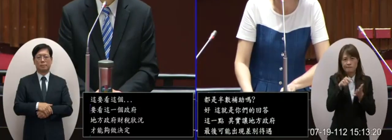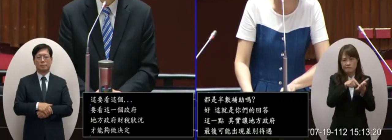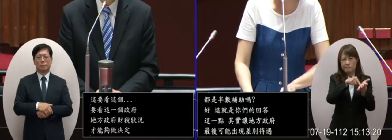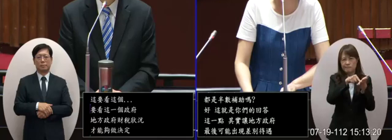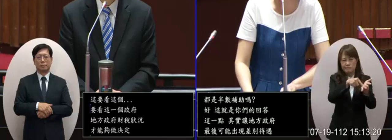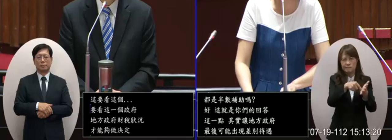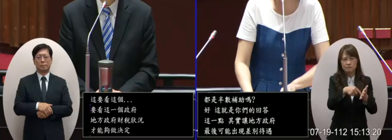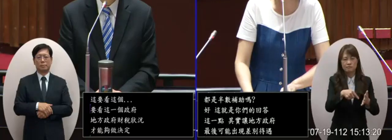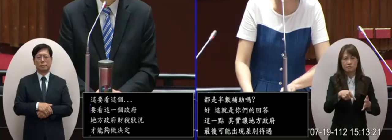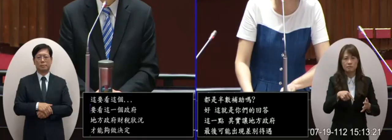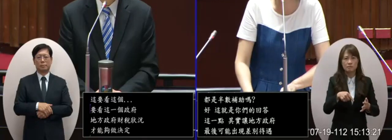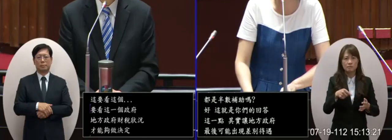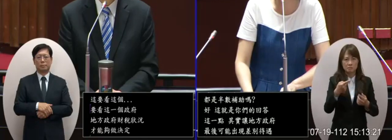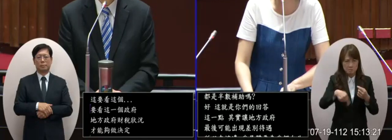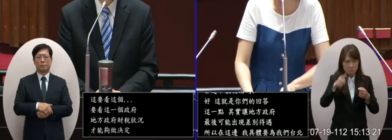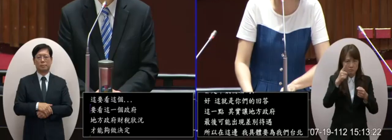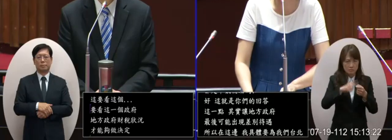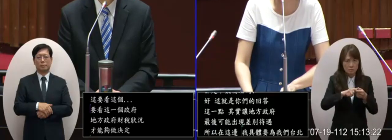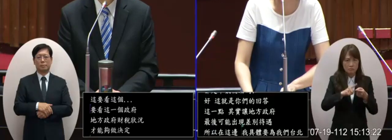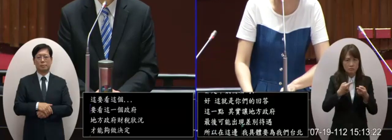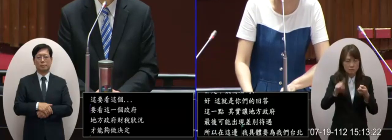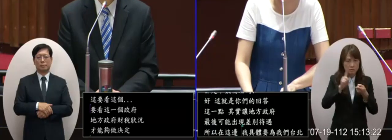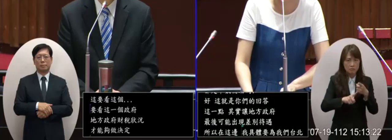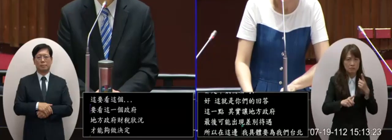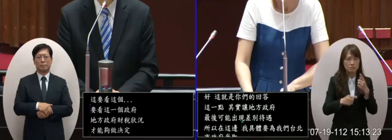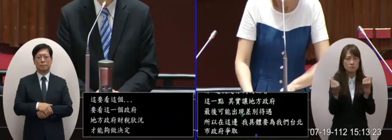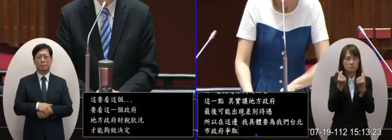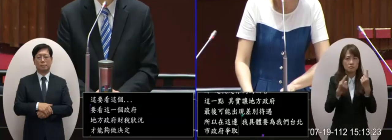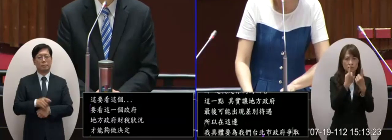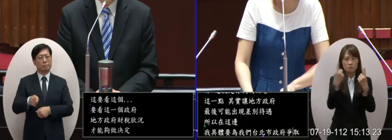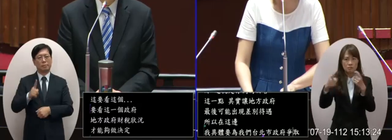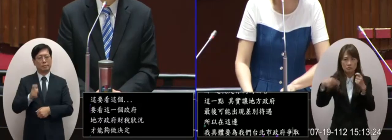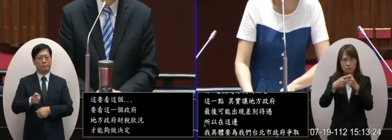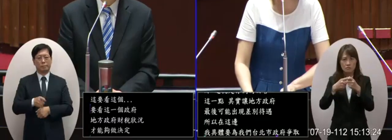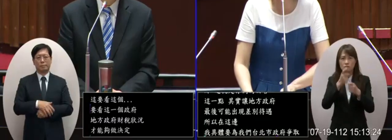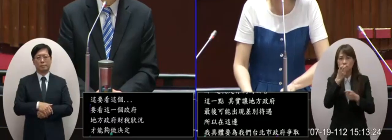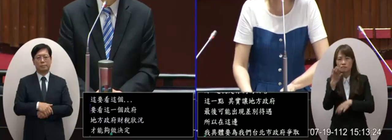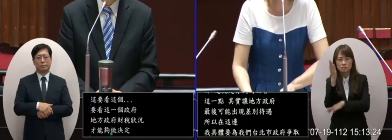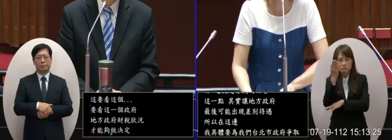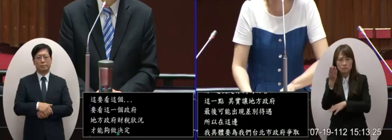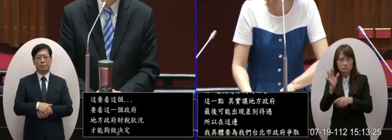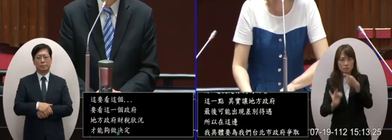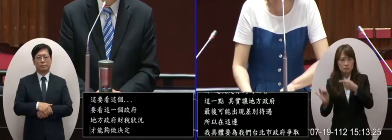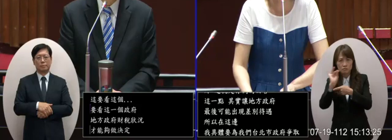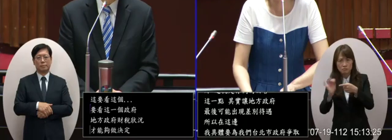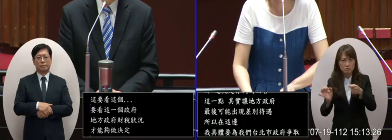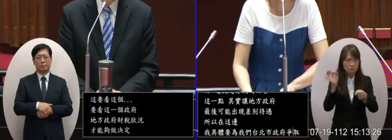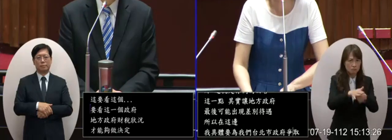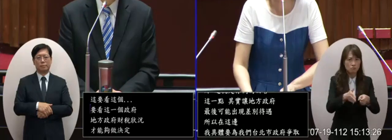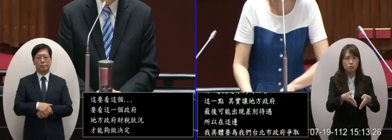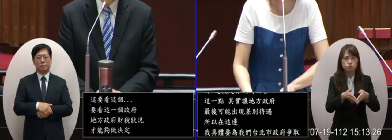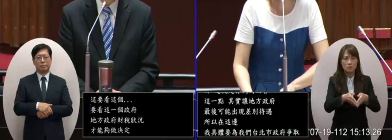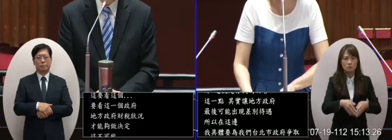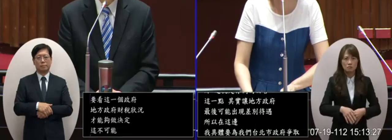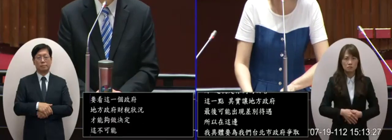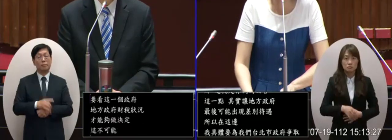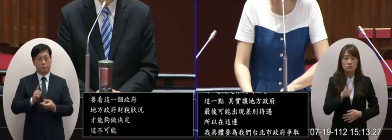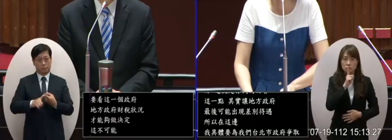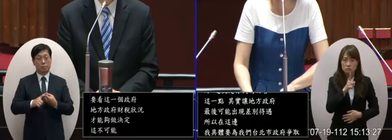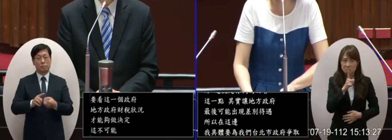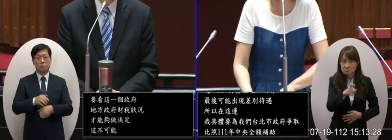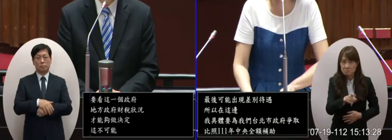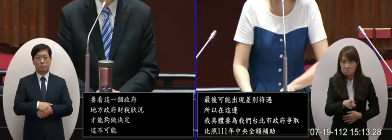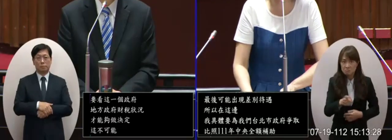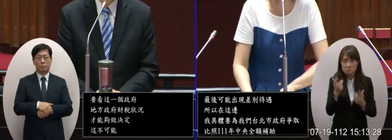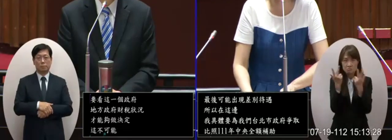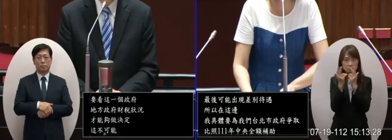照111年中央全额补助， 这不可能。 另外，你说不可能啊？哈， 是啊。 新北